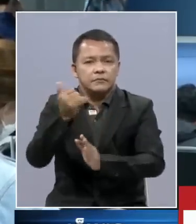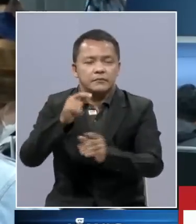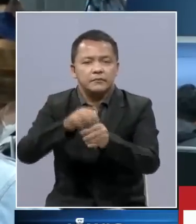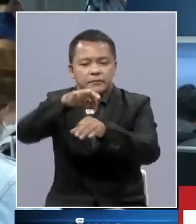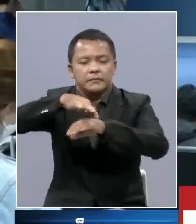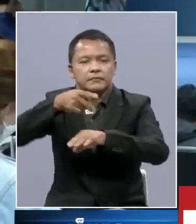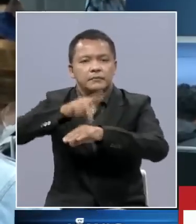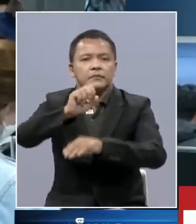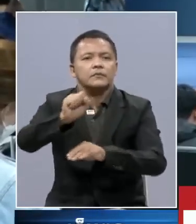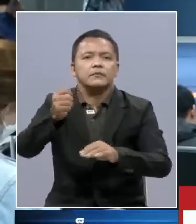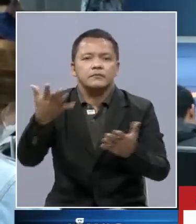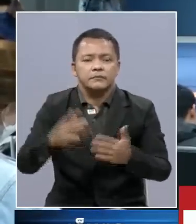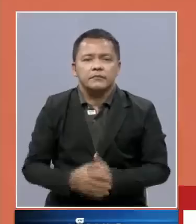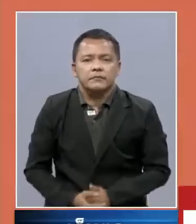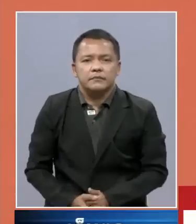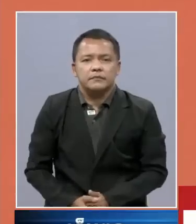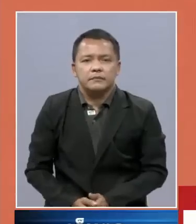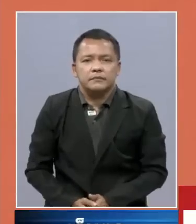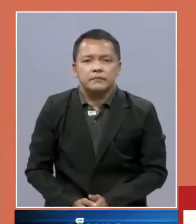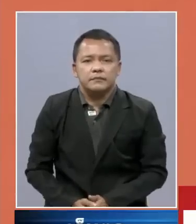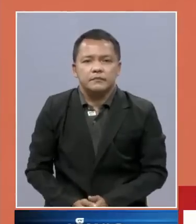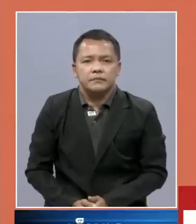ำแหน่งประธานสภาก็ตามค่ะ